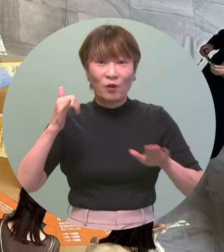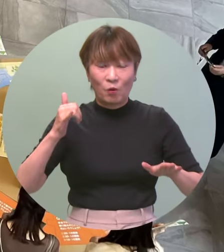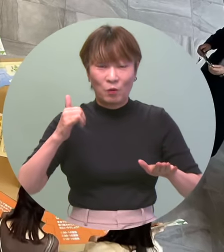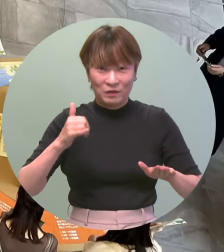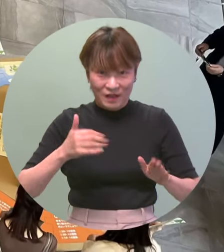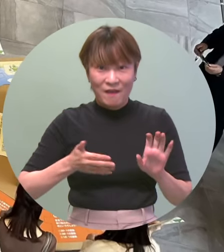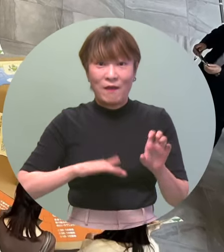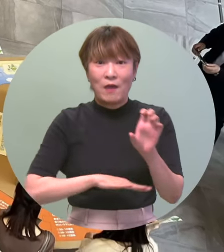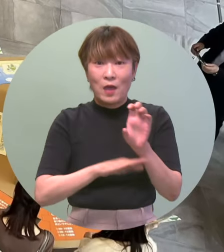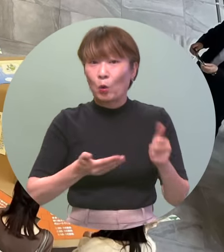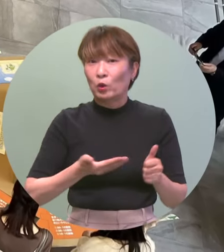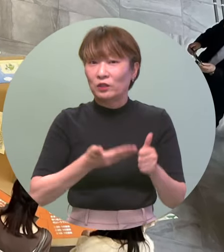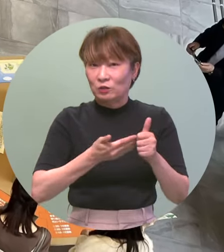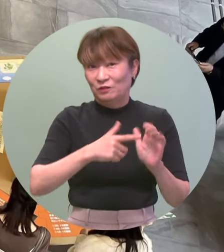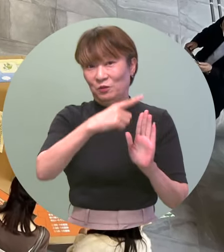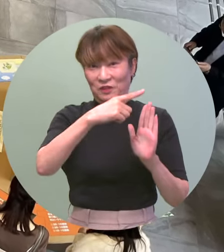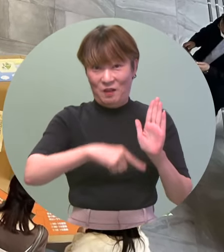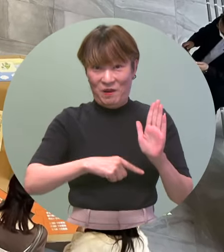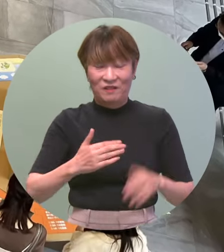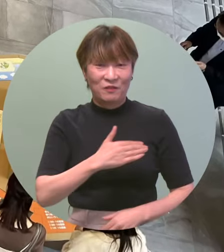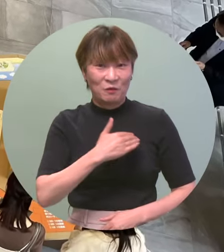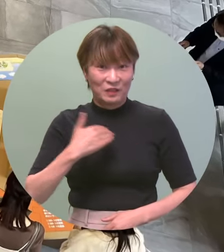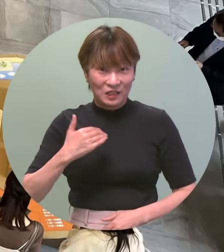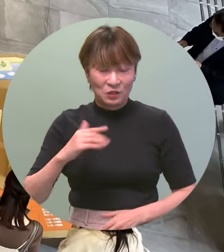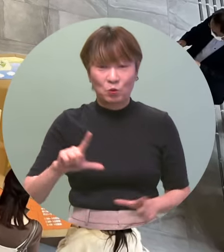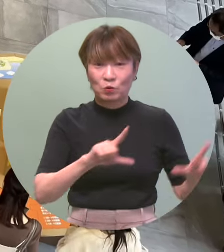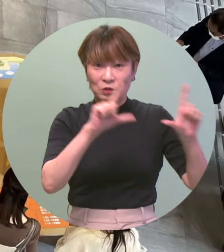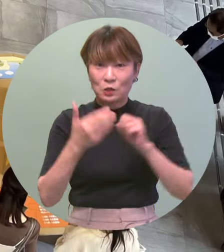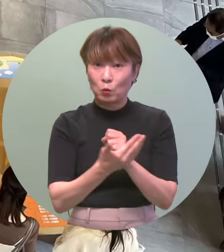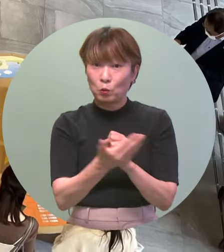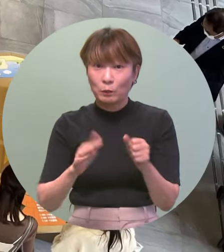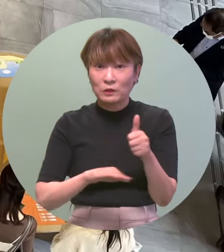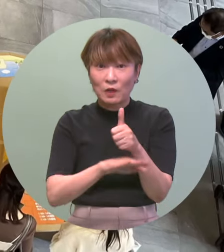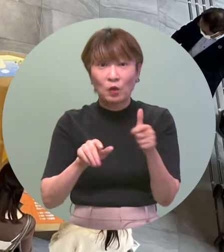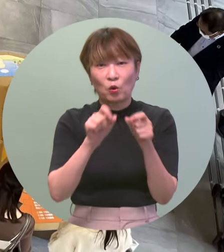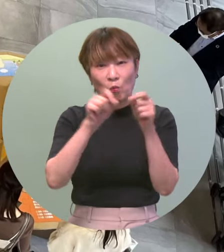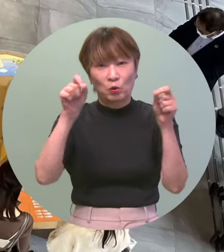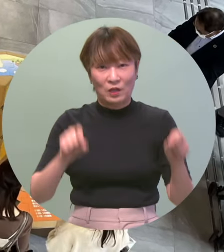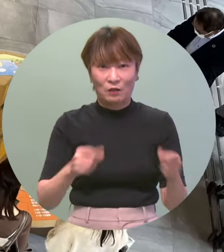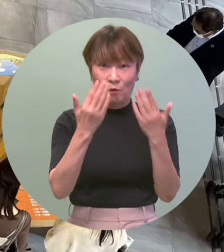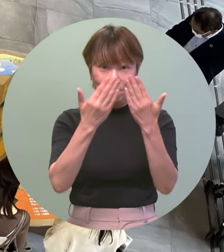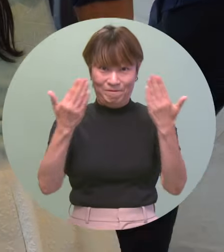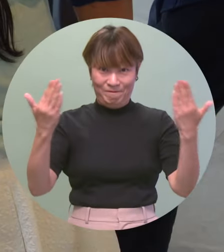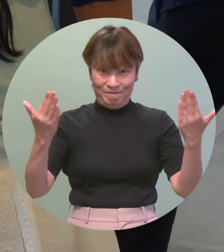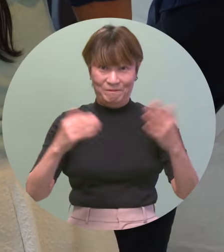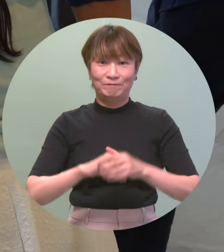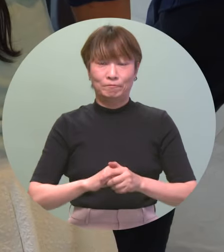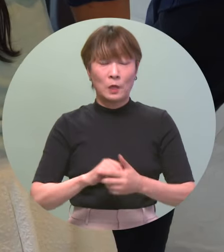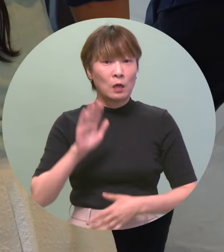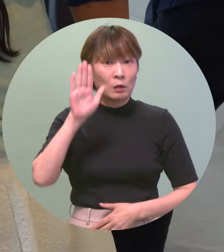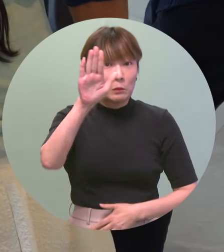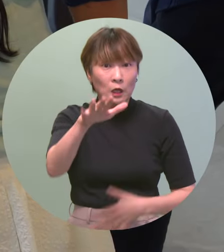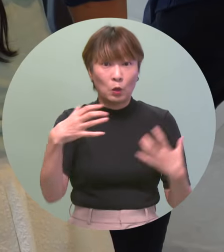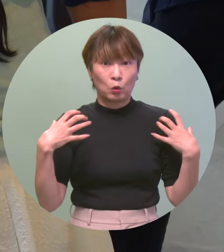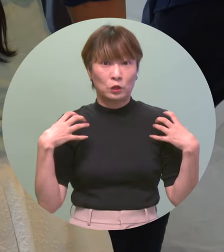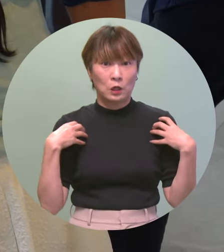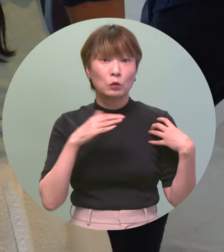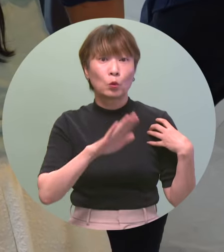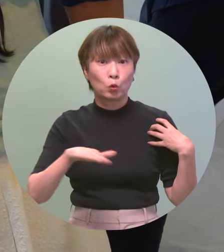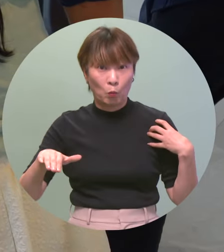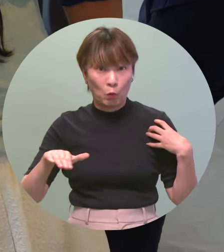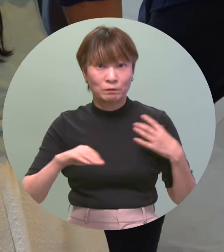コ行くと題して、私たちの暮らしを取り巻く環境問題を展示します。未来を担う子どもた